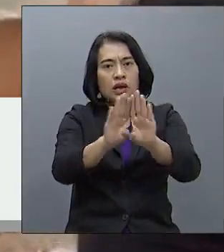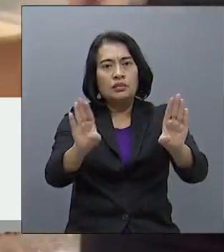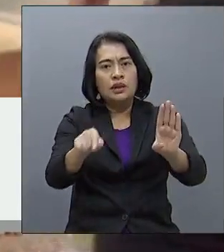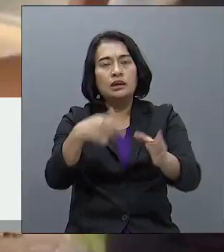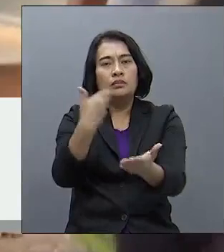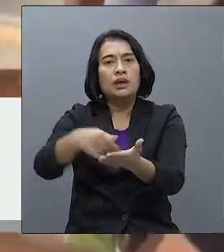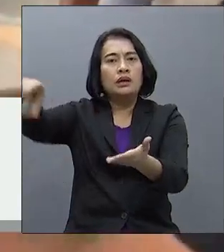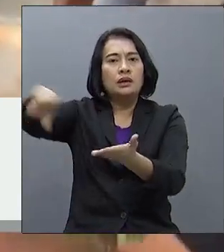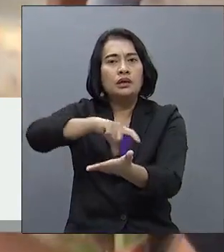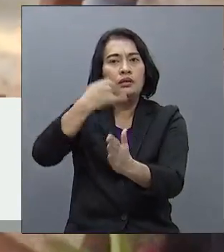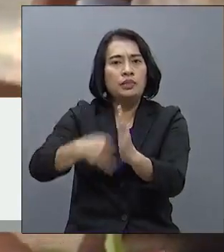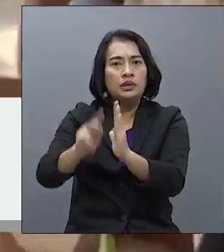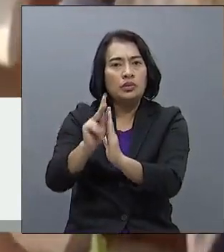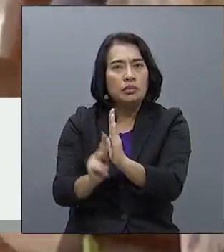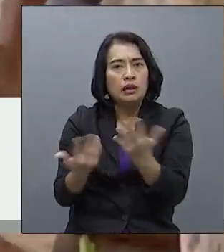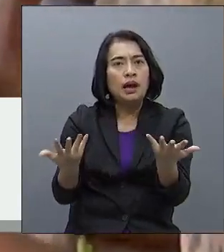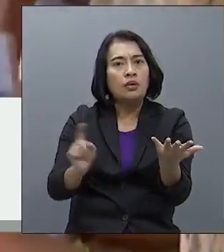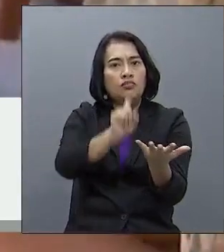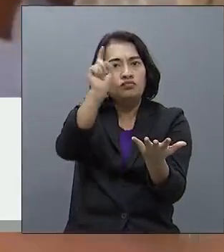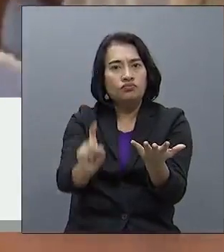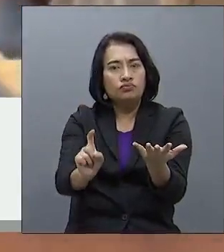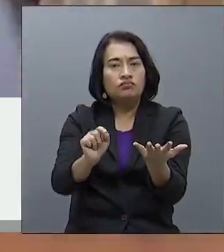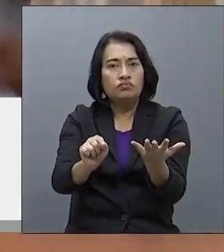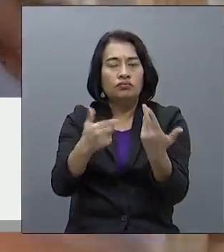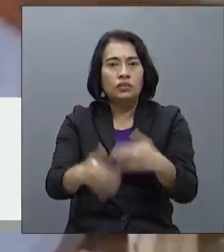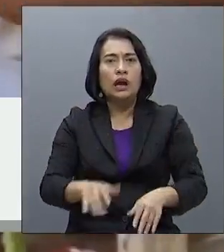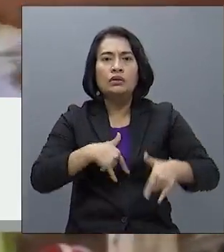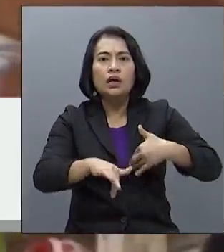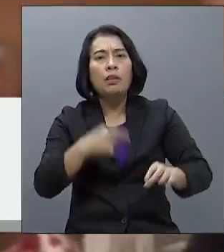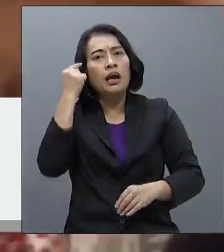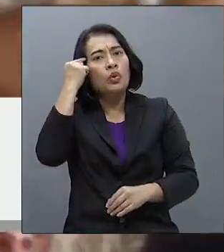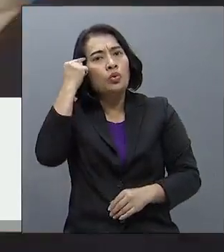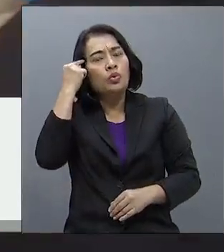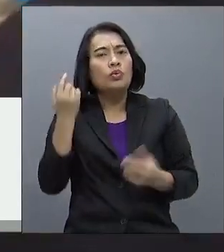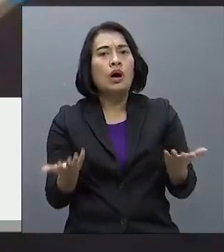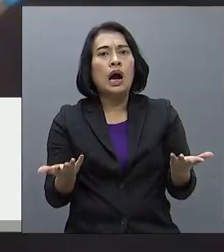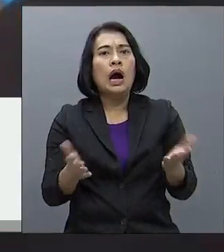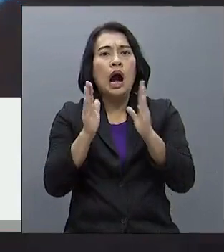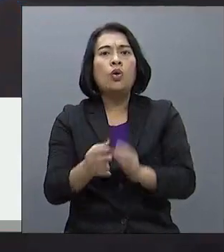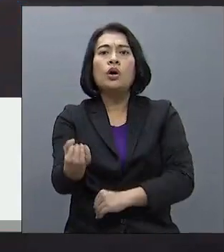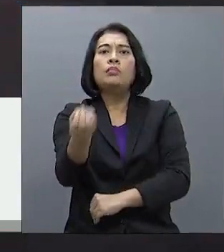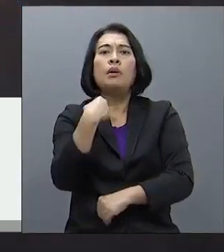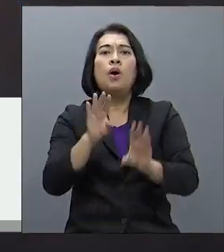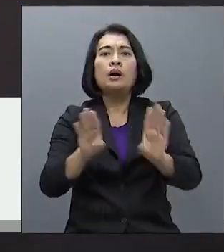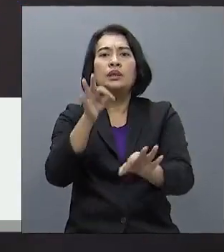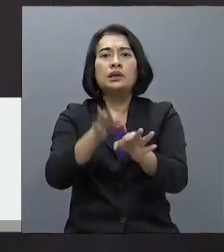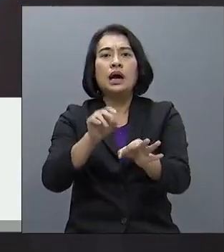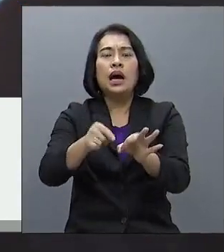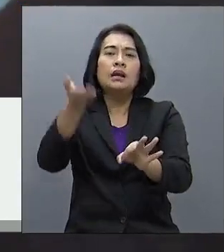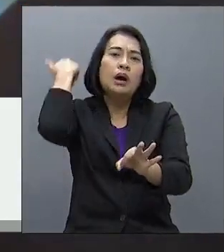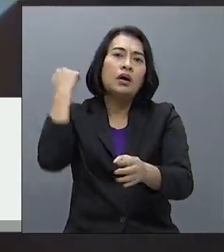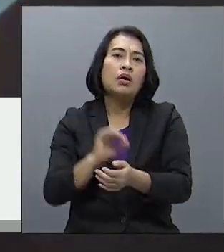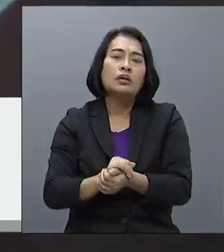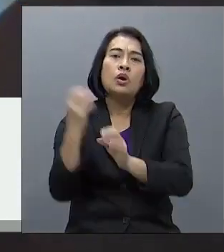นเงินผิดกฎหมายหรือไม่ชาวบ้านก็เลยรู้ตัวว่าตอนที่มีคนเข้ามาให้เปิดครั้งนั้นค่ะเป็นการหลอก